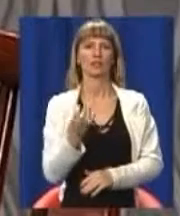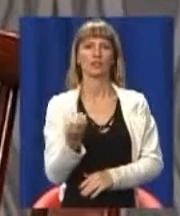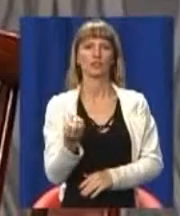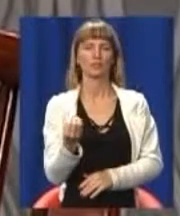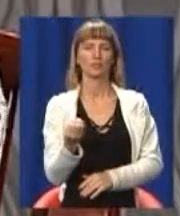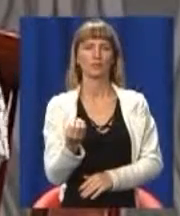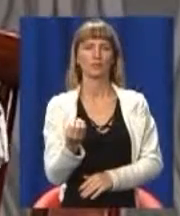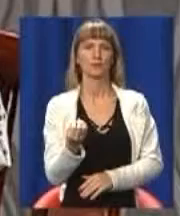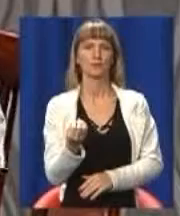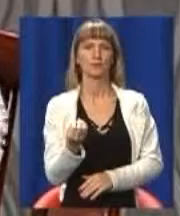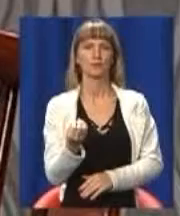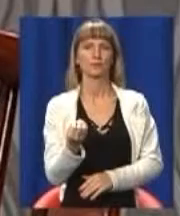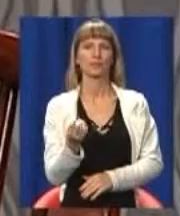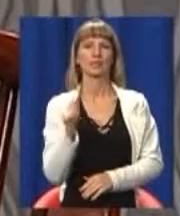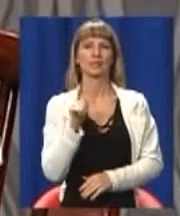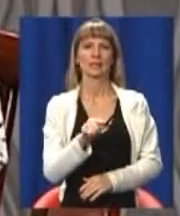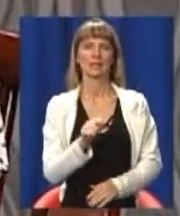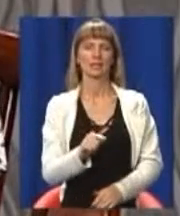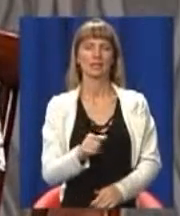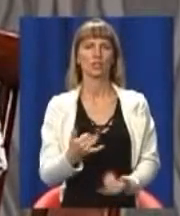ще, ті